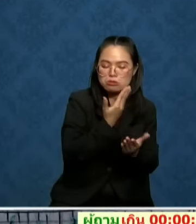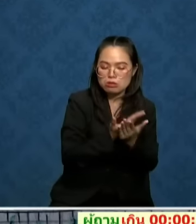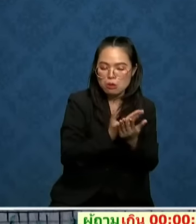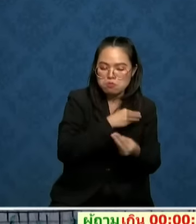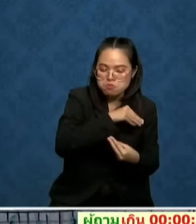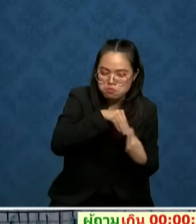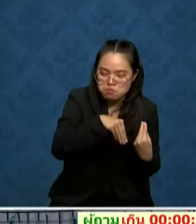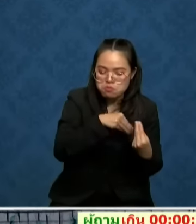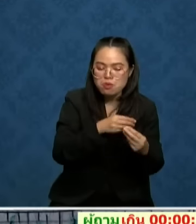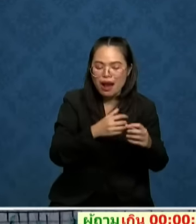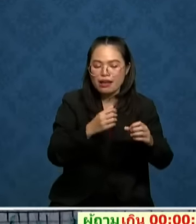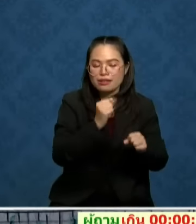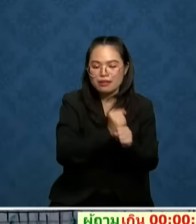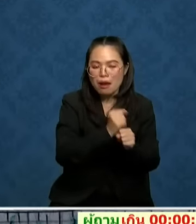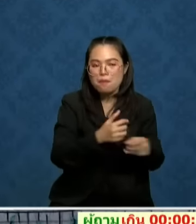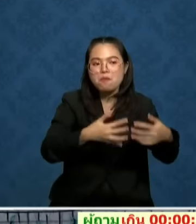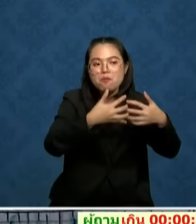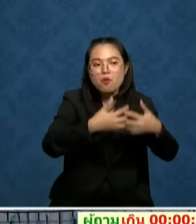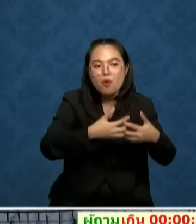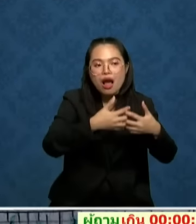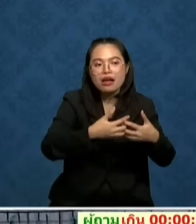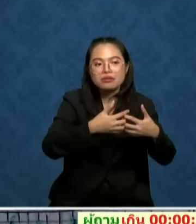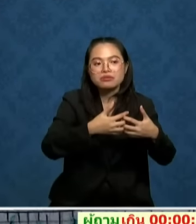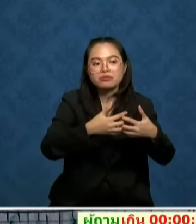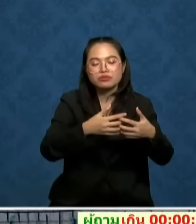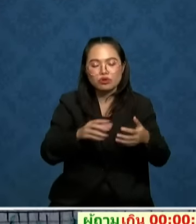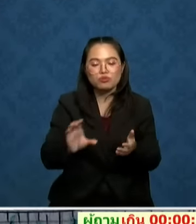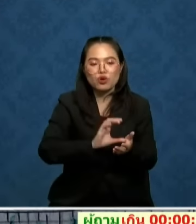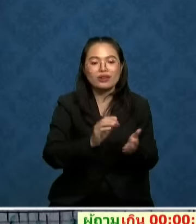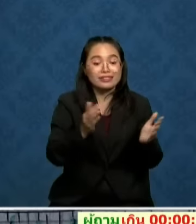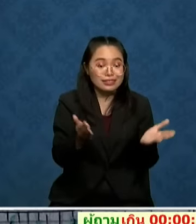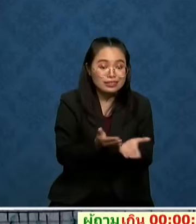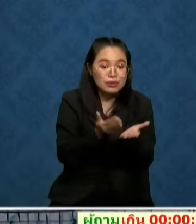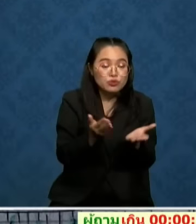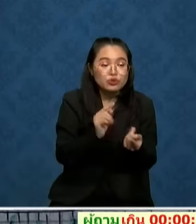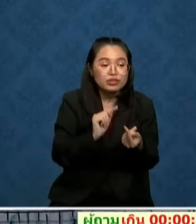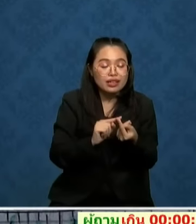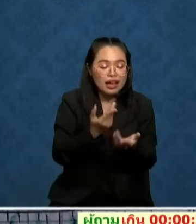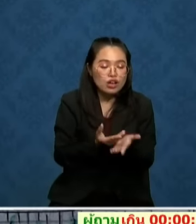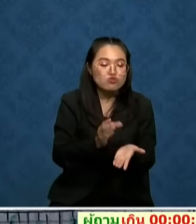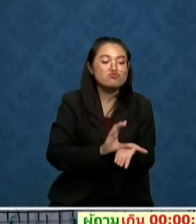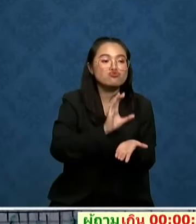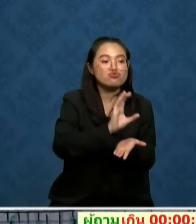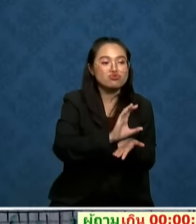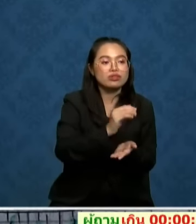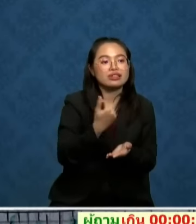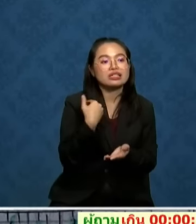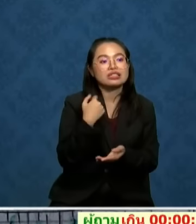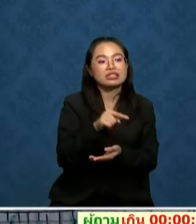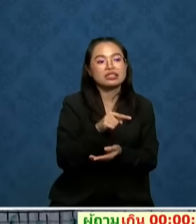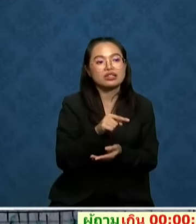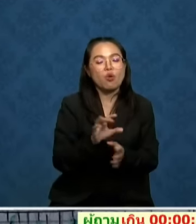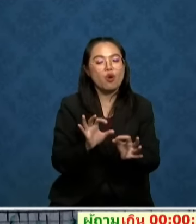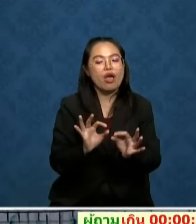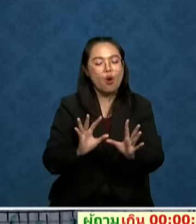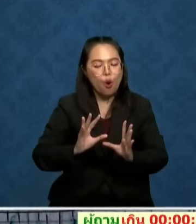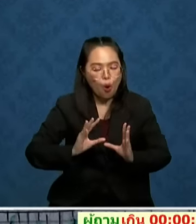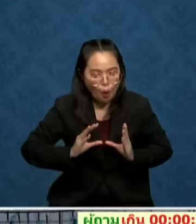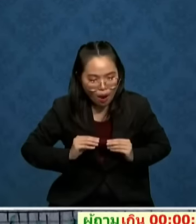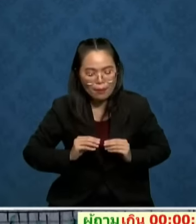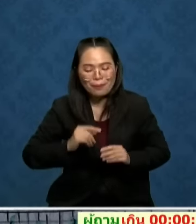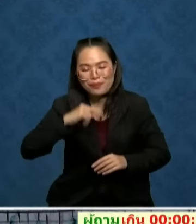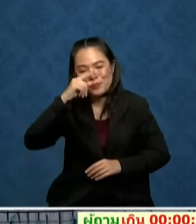มาส่งเสริมให้เกิดงานจ้างงานนะคะมูลค่าการลงทุนและนักลงทุนที่มาเอาประโยชน์จากประเทศไทยอันนี้ดิฉันยอมรับและทุกคนก็ท